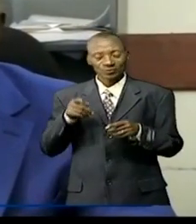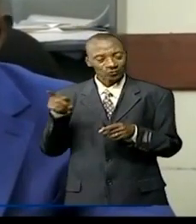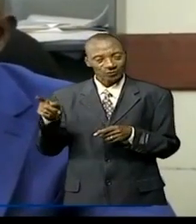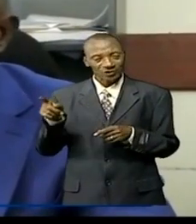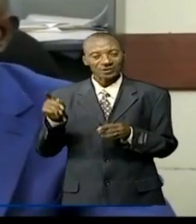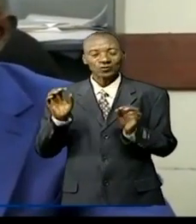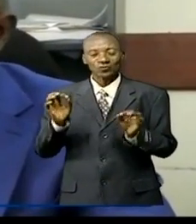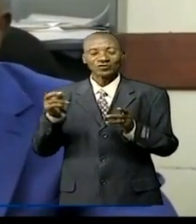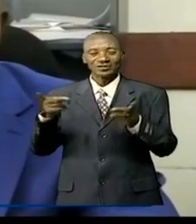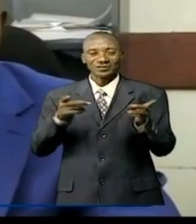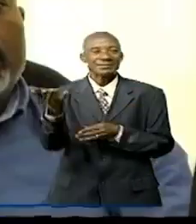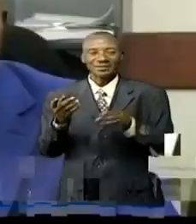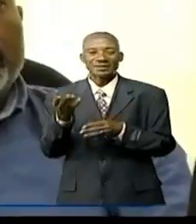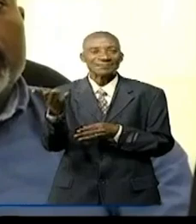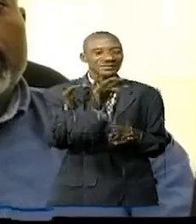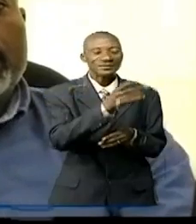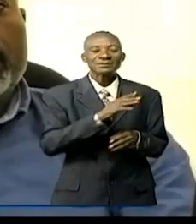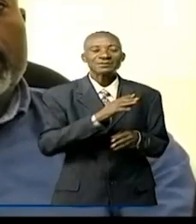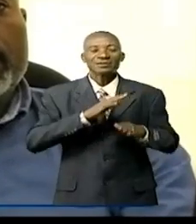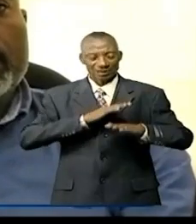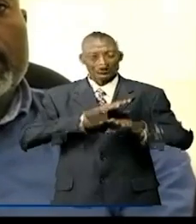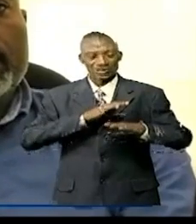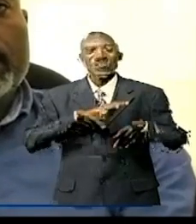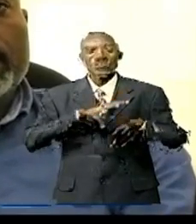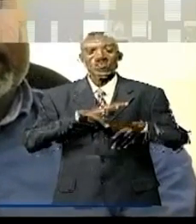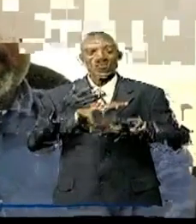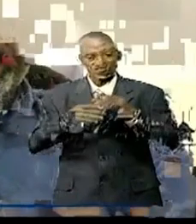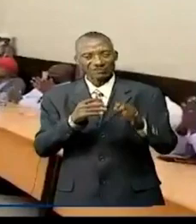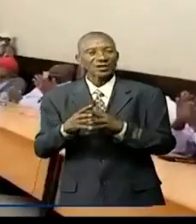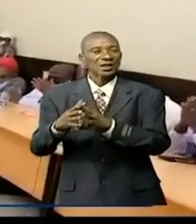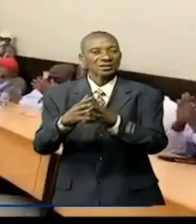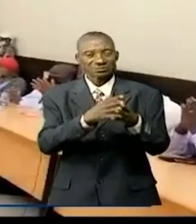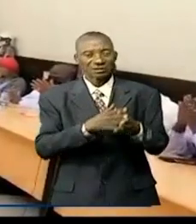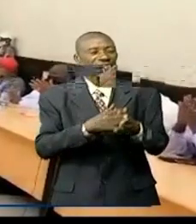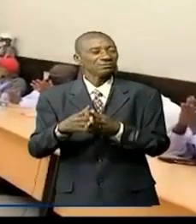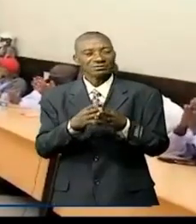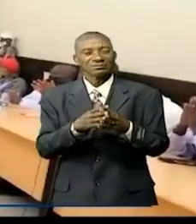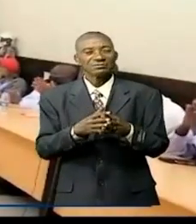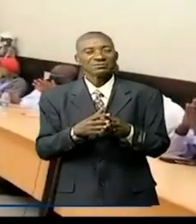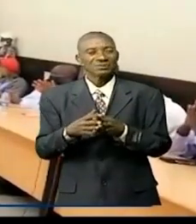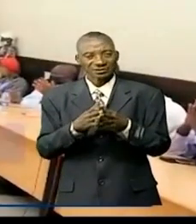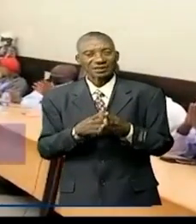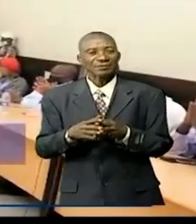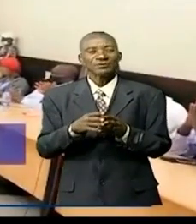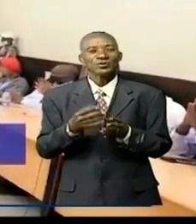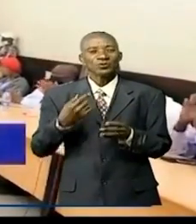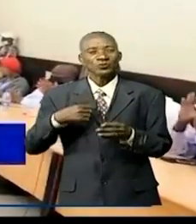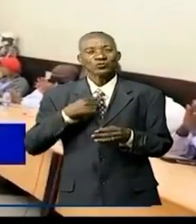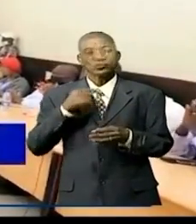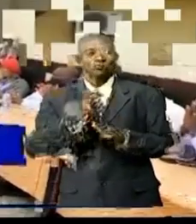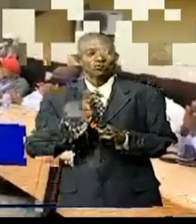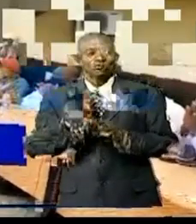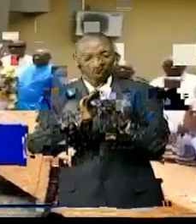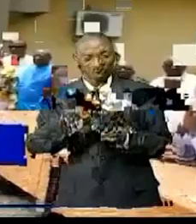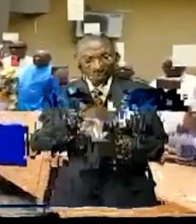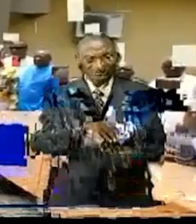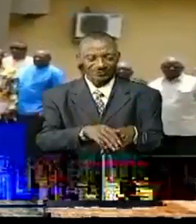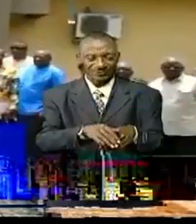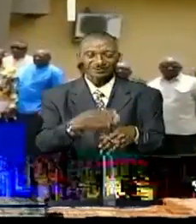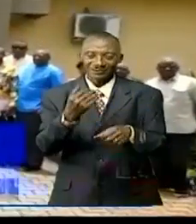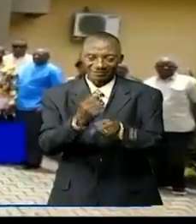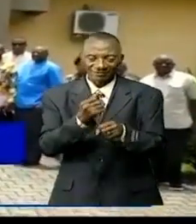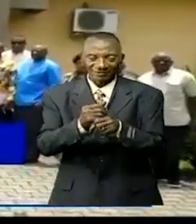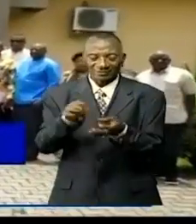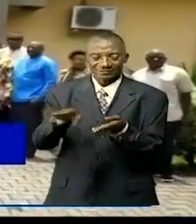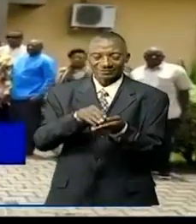au calme et à une bonne collaboration pour qu'ensemble l'on puisse contribuer à la maximisation des recettes